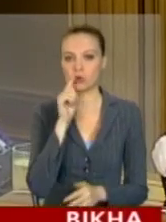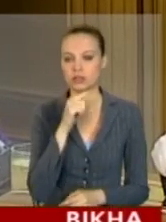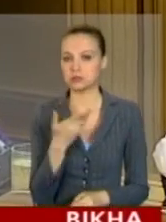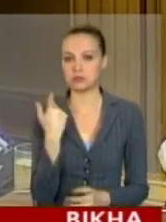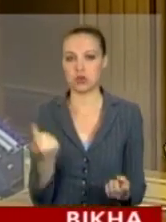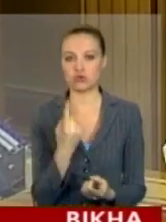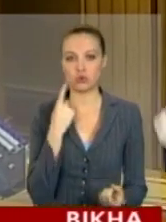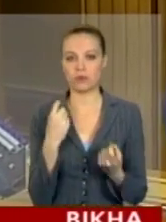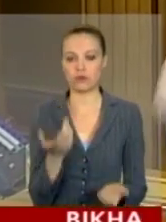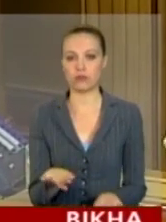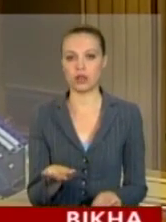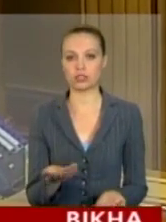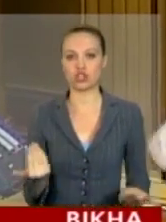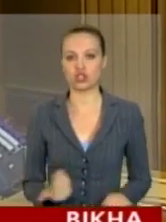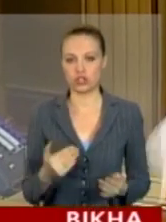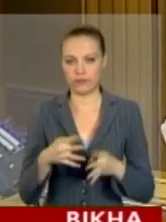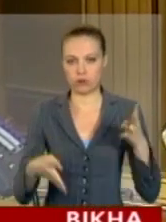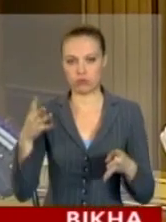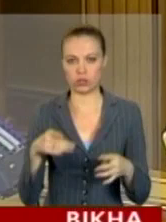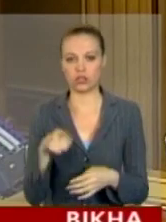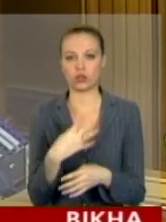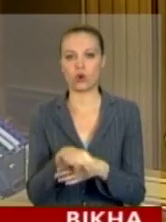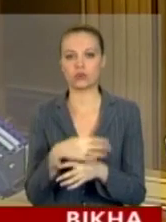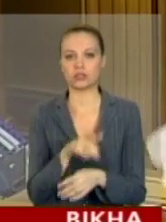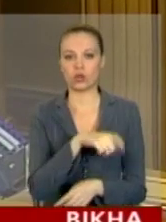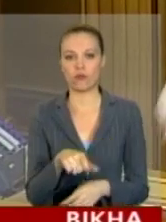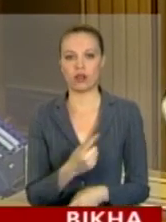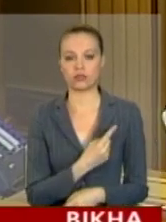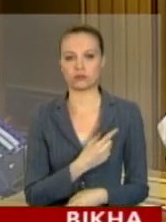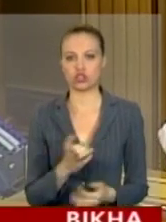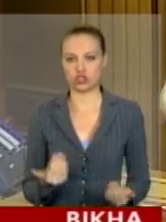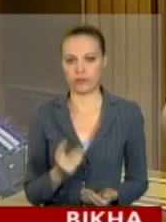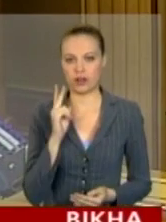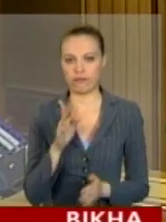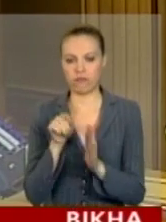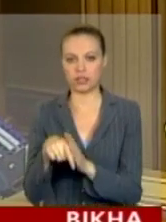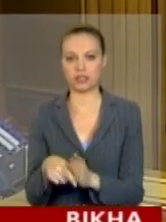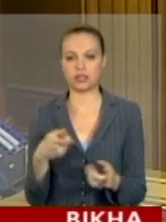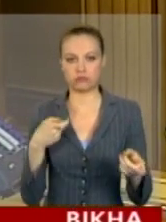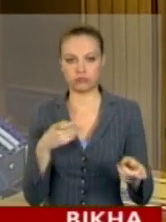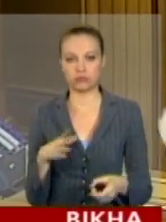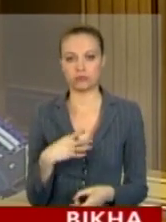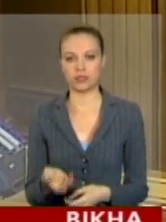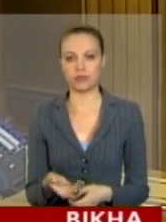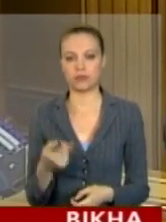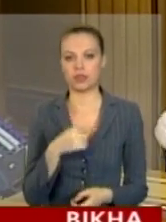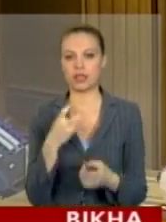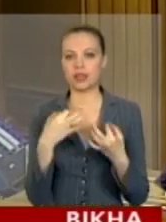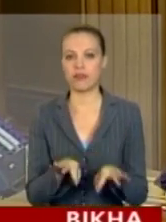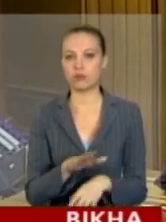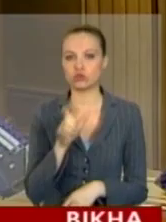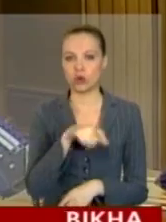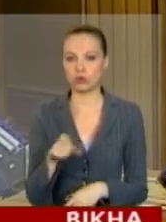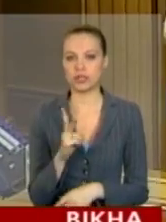Жодної інформації. З живих будинків розстрілювали прикордонників, з живих квартир снайпери били по ним, не випускаючи